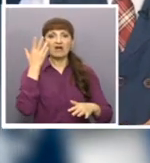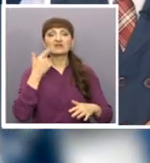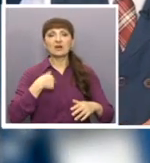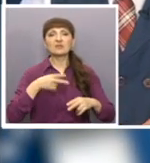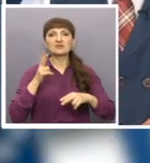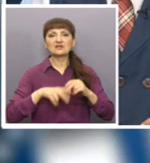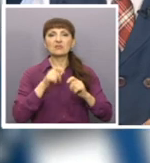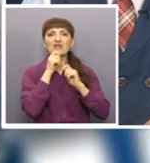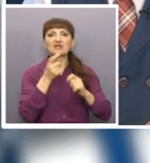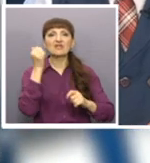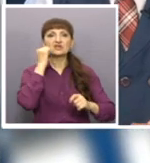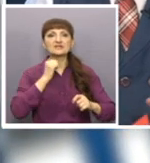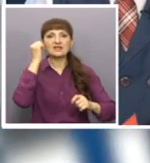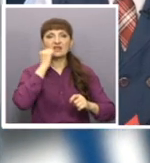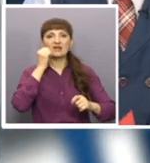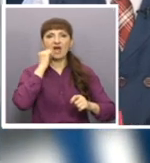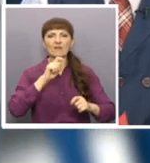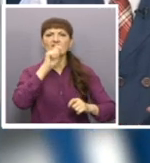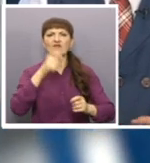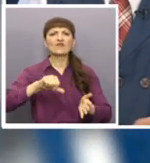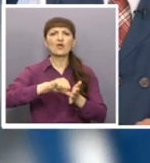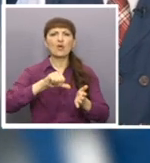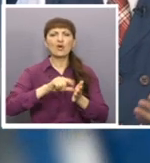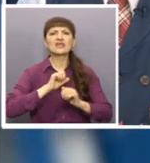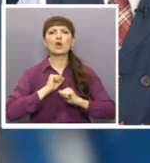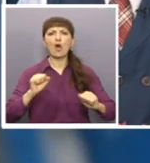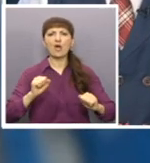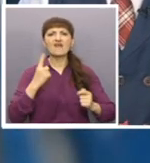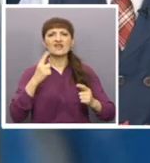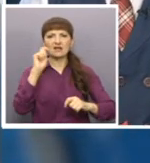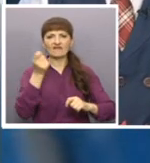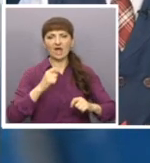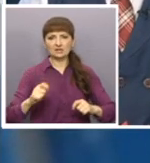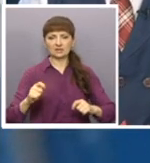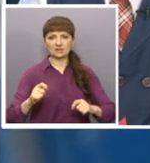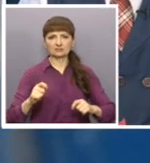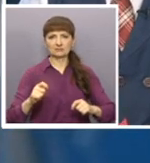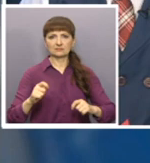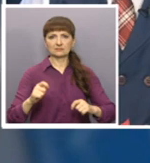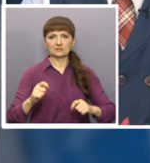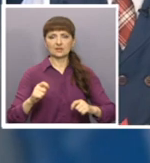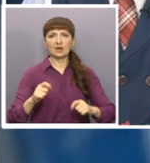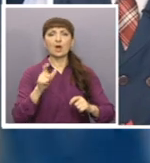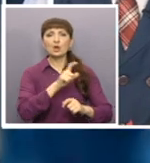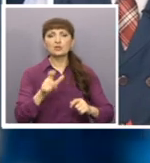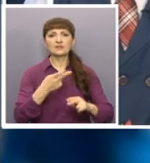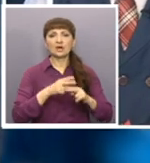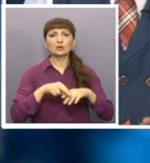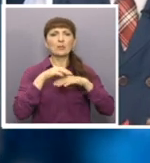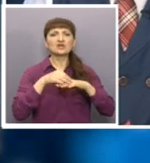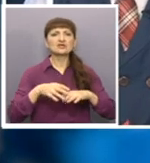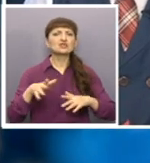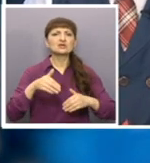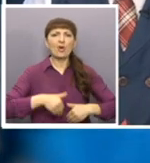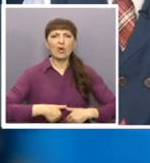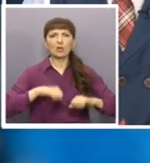перестанем дарить нашим старикам, фронтовикам, героям, ветеранам Великой, Великой Отечественной войны? Людям, которые прошли через